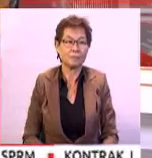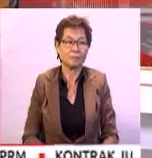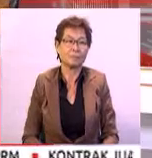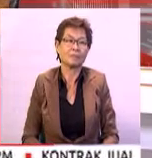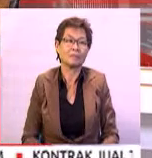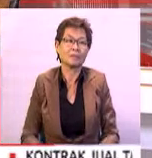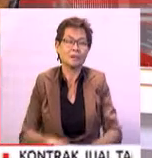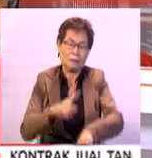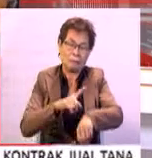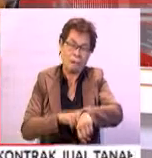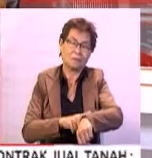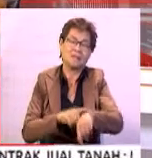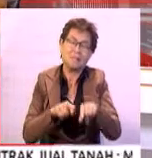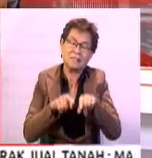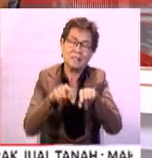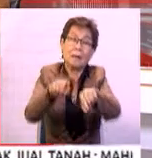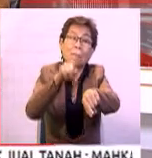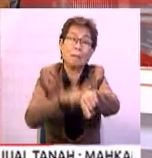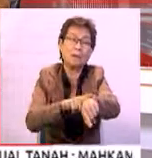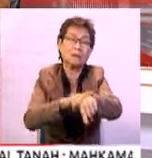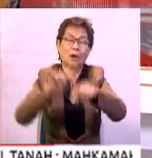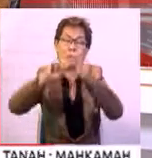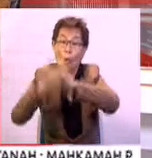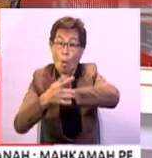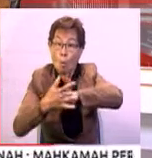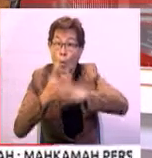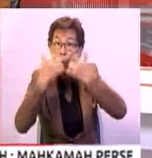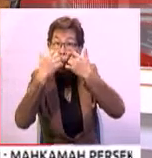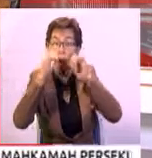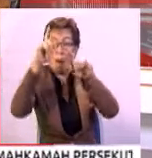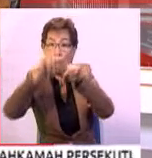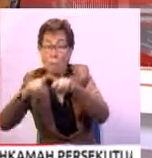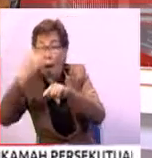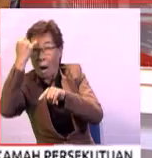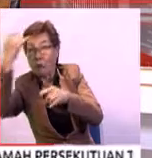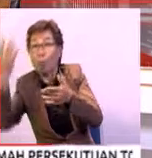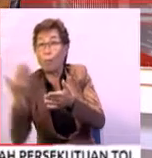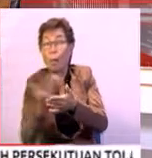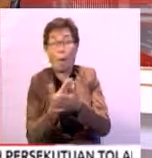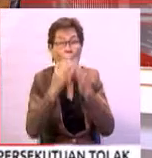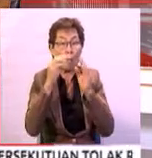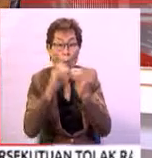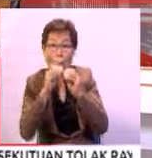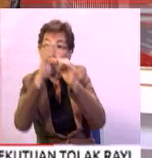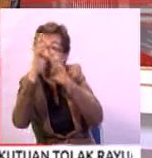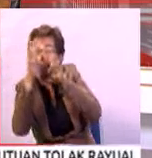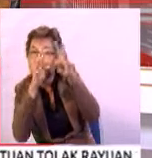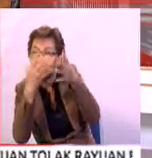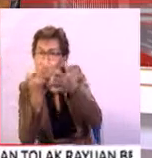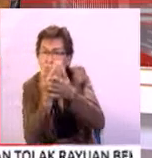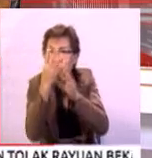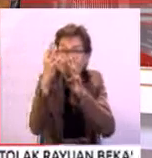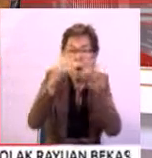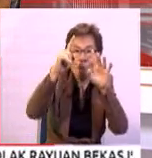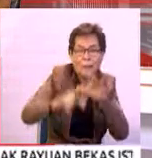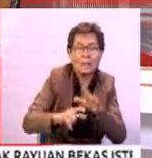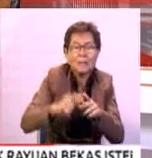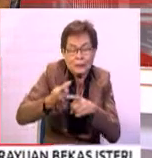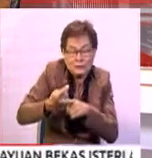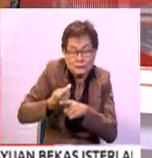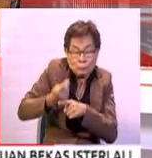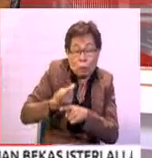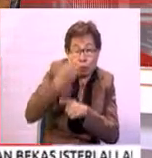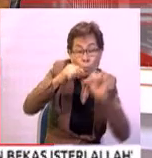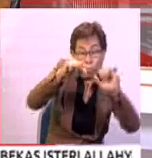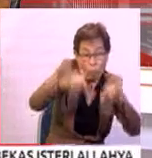Seiring peredaran masa dan perubahan teknologi yang serba canggih, pelbagai idea baru yang lebih kreatif dan inovatif perlu dicongak